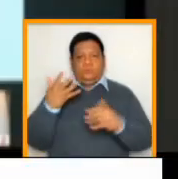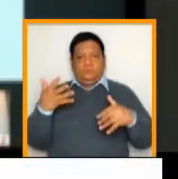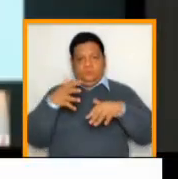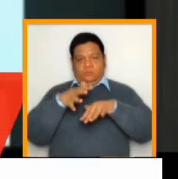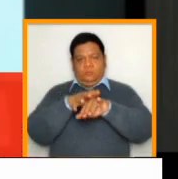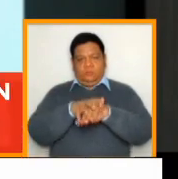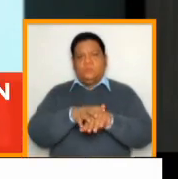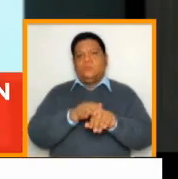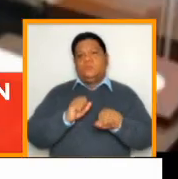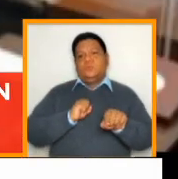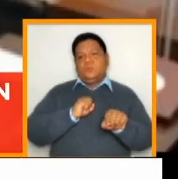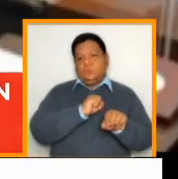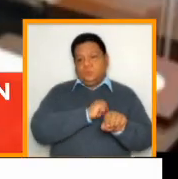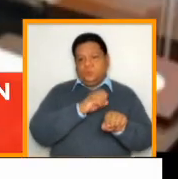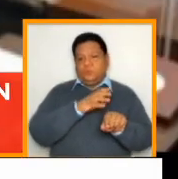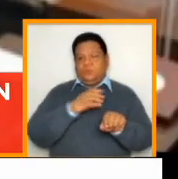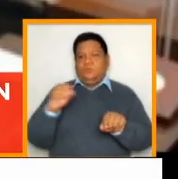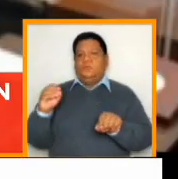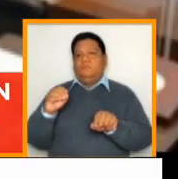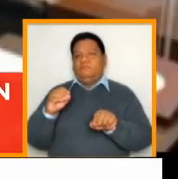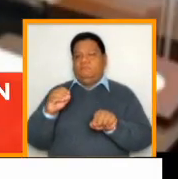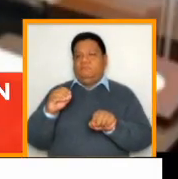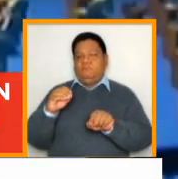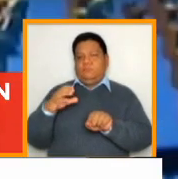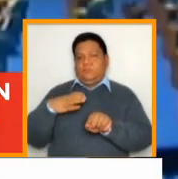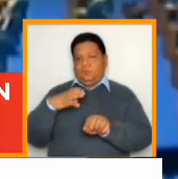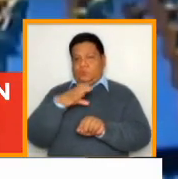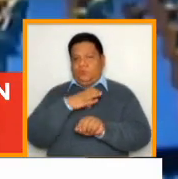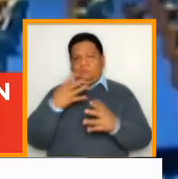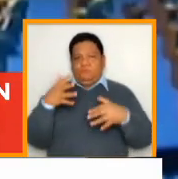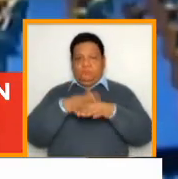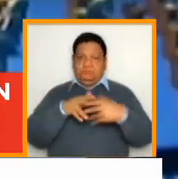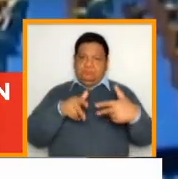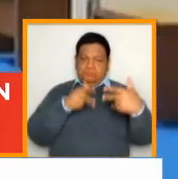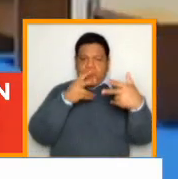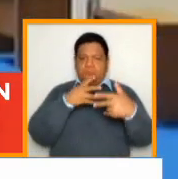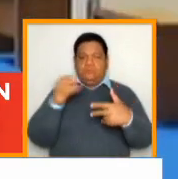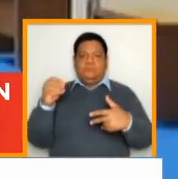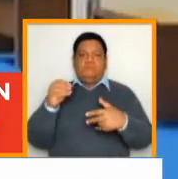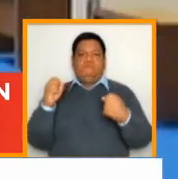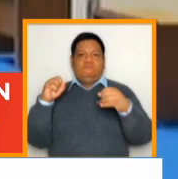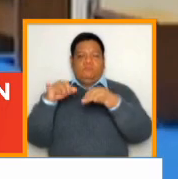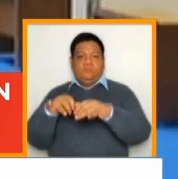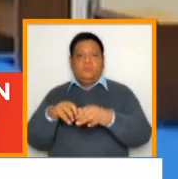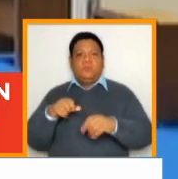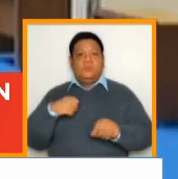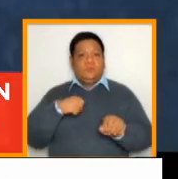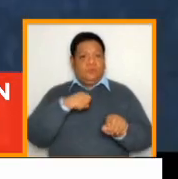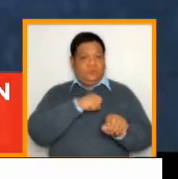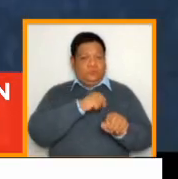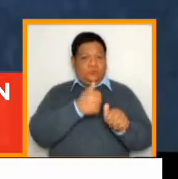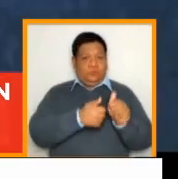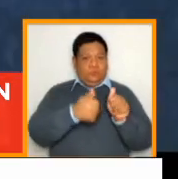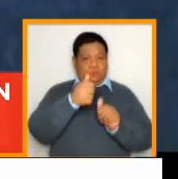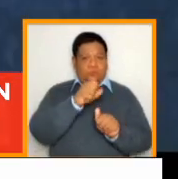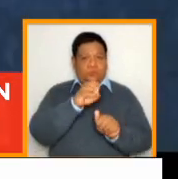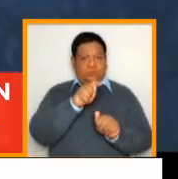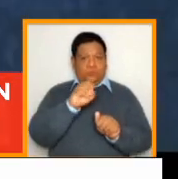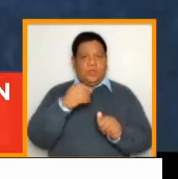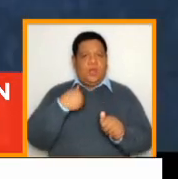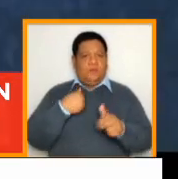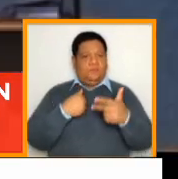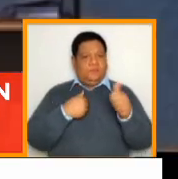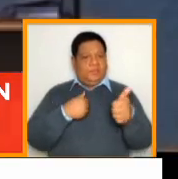ngayong may pandemic pa rin. Ayon naman kay Senate President Vicente Soto III, 10 priority measure ang nakatakda nilang pag-aralan